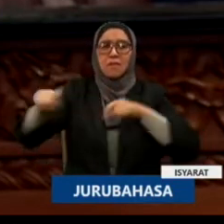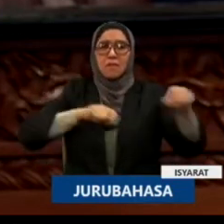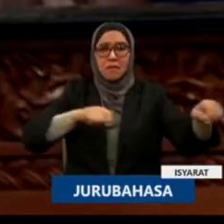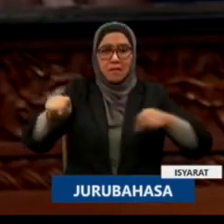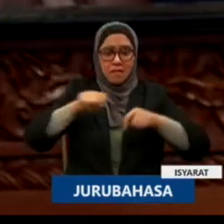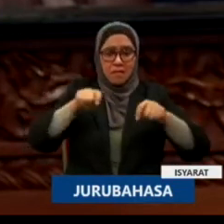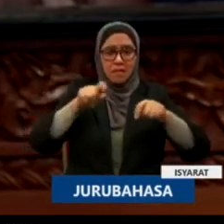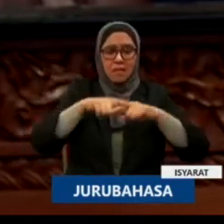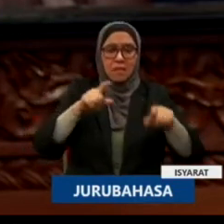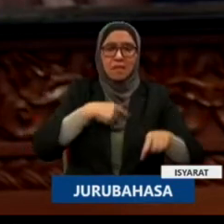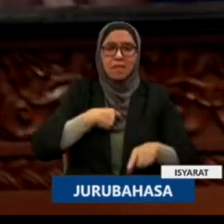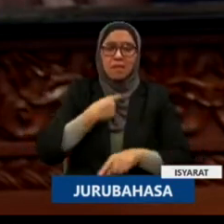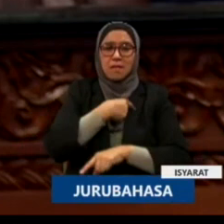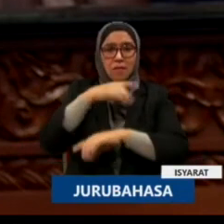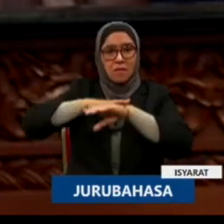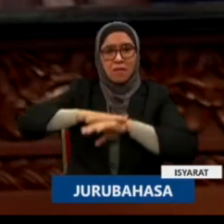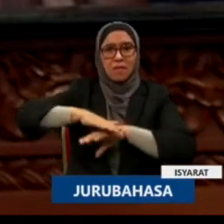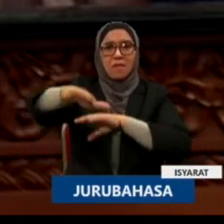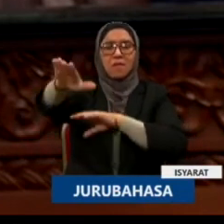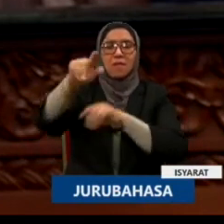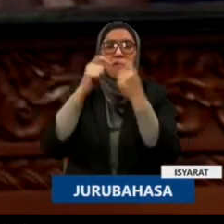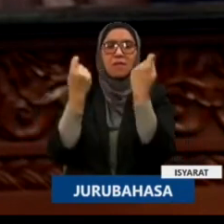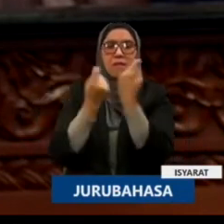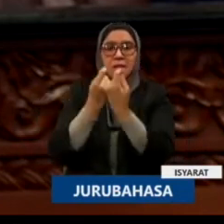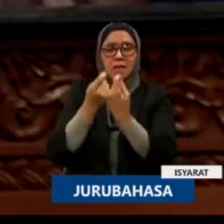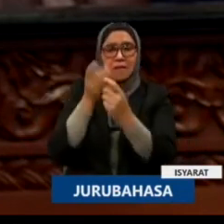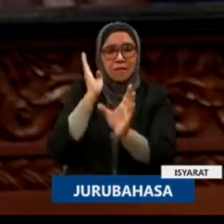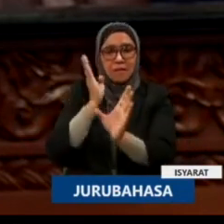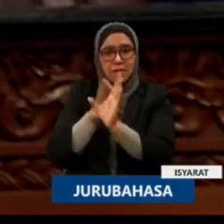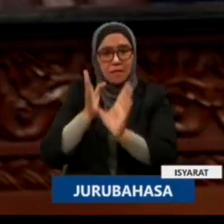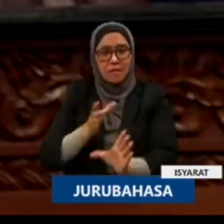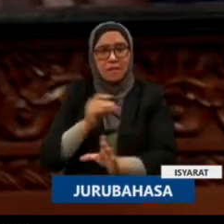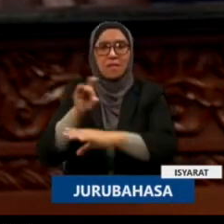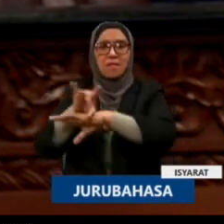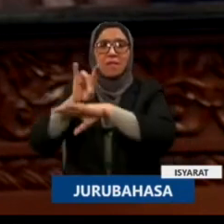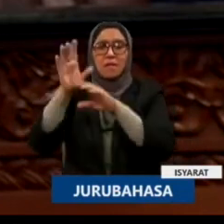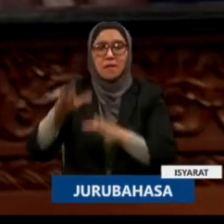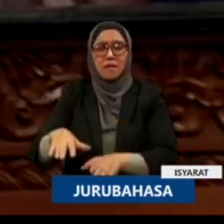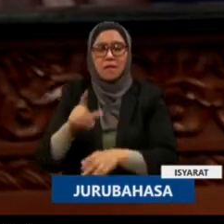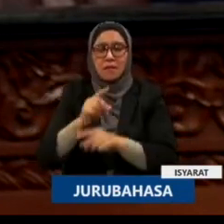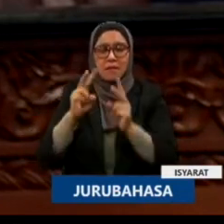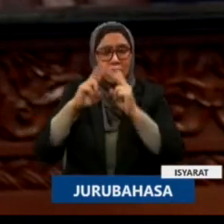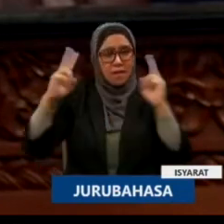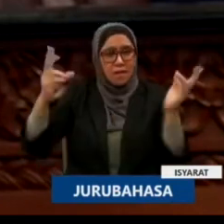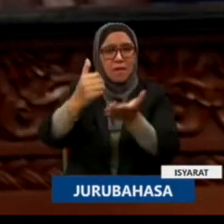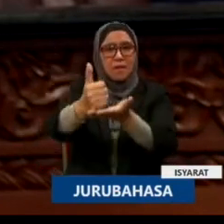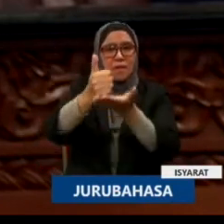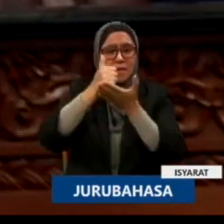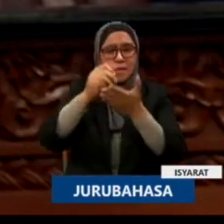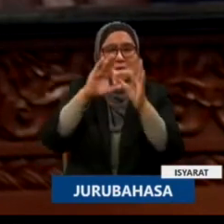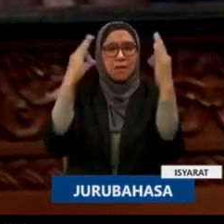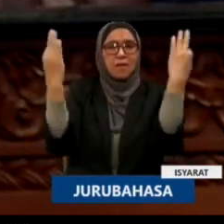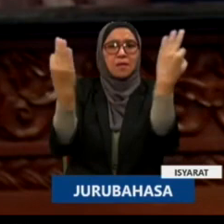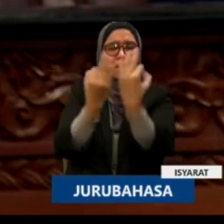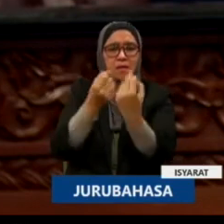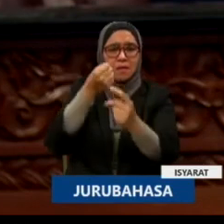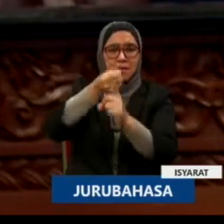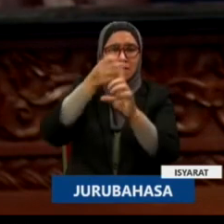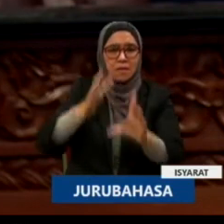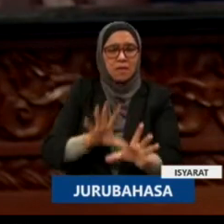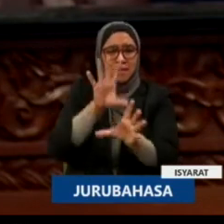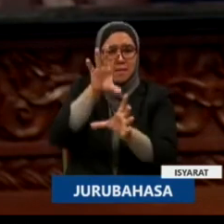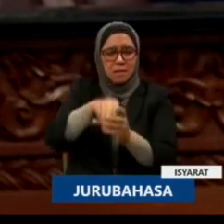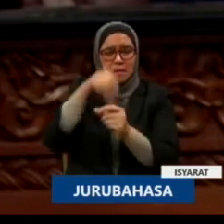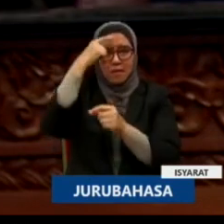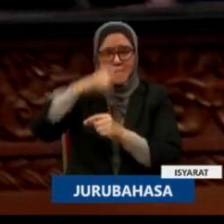sejurus istrinya itu pelaku sangat membantu anggota dan keragaman se yang tidak banget dalam menenangkan Kak dan sehingga